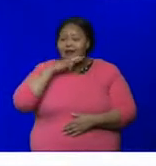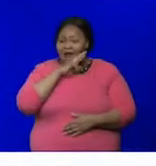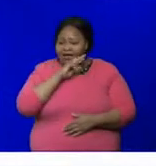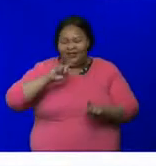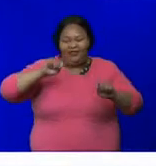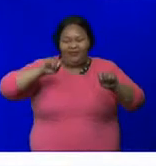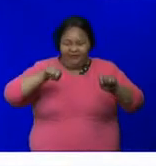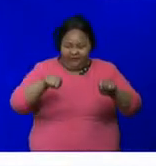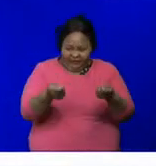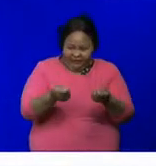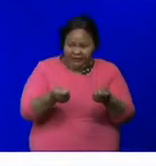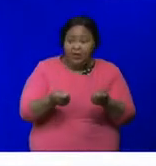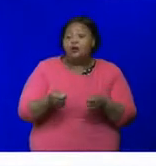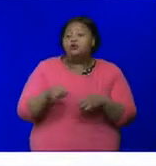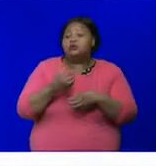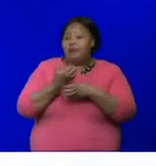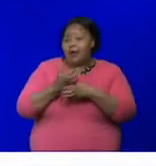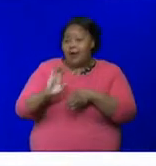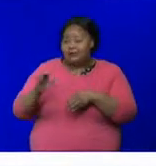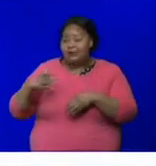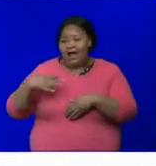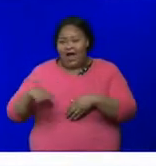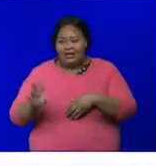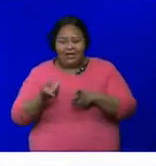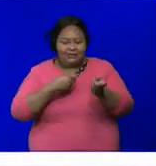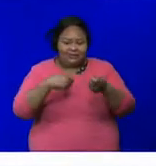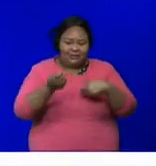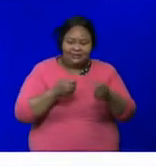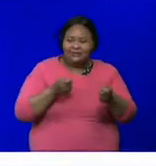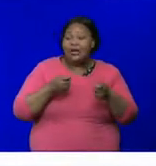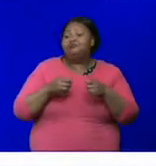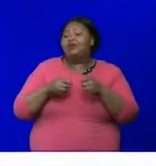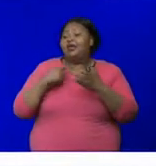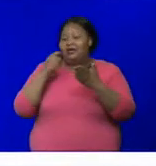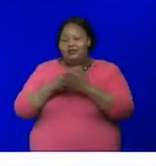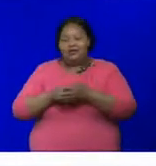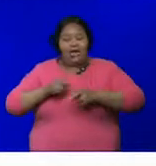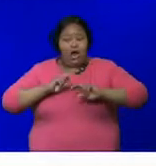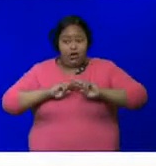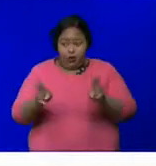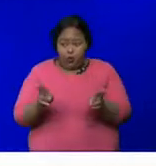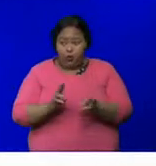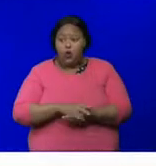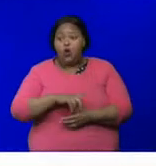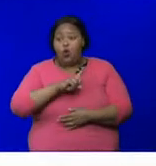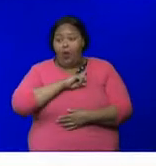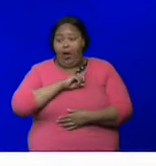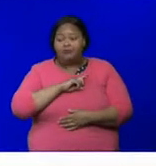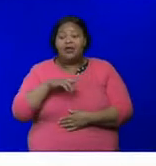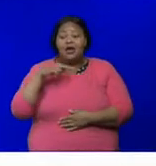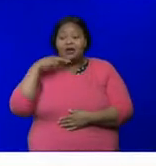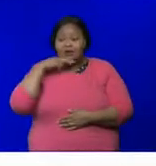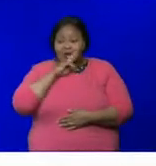noma kuthengiselana nalamanye emave loko kulandzela ukuthi lelivele ichube elikhethwe eveni